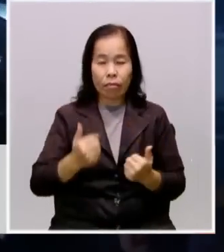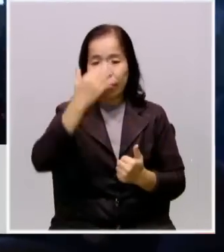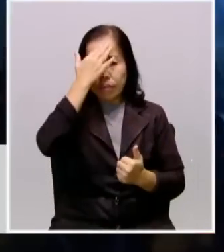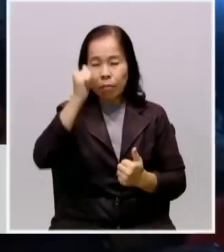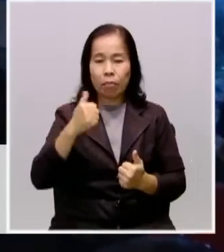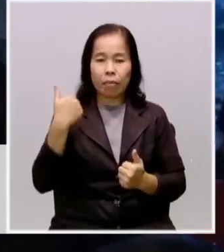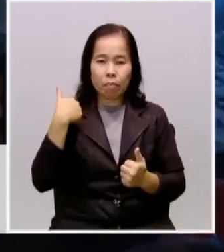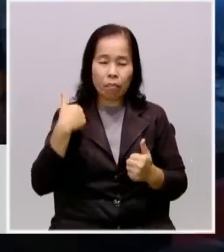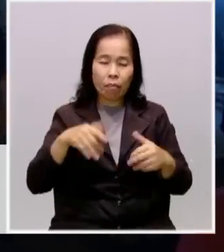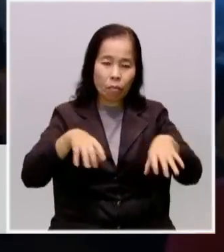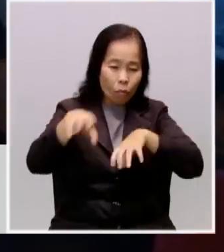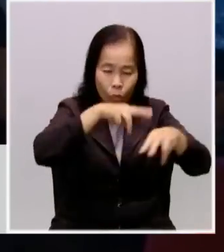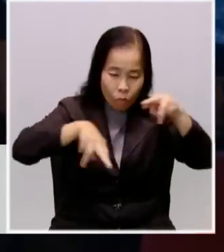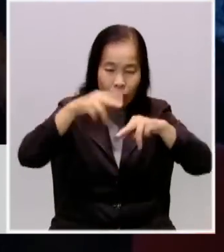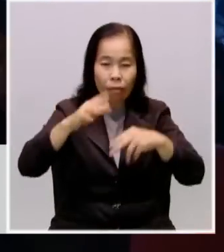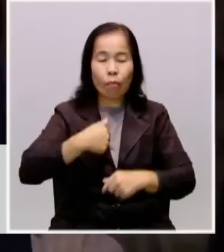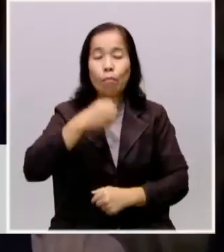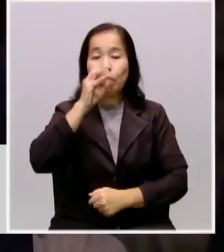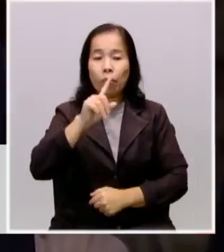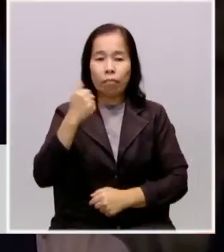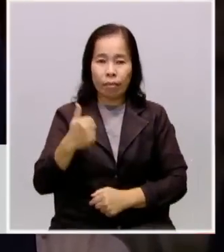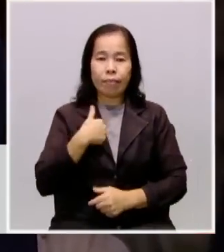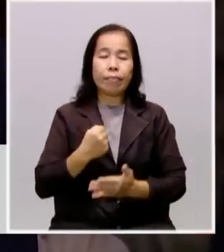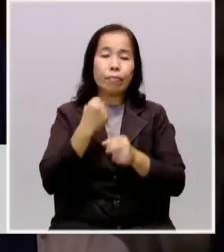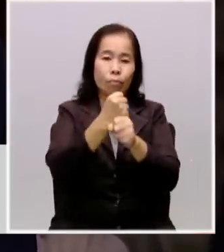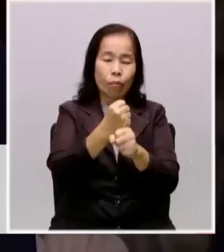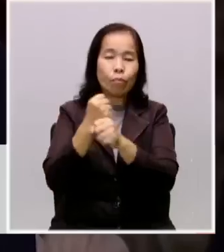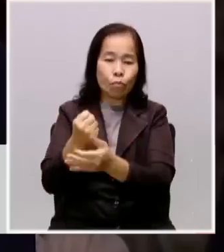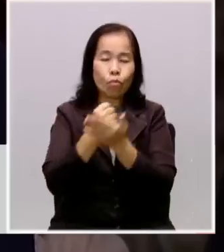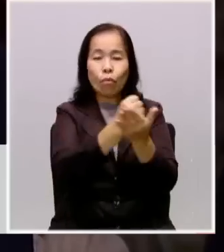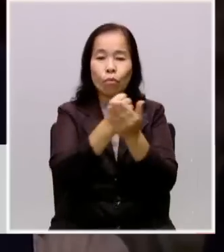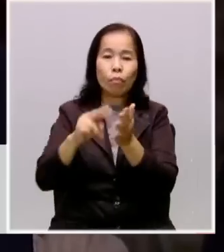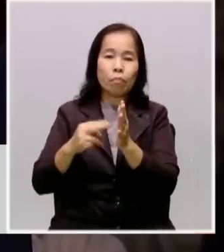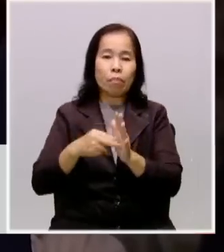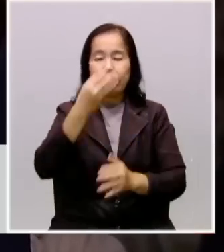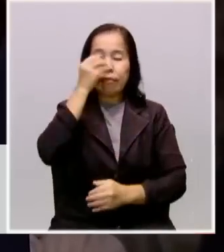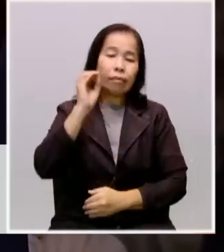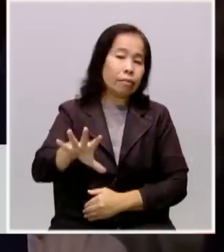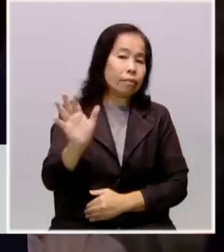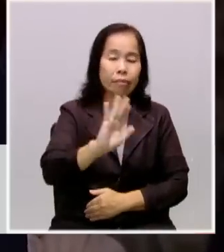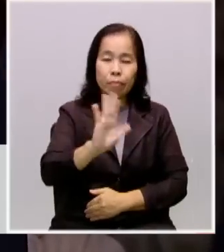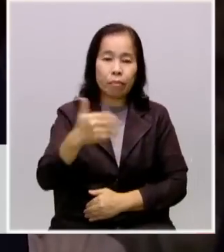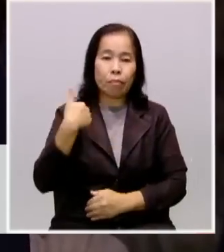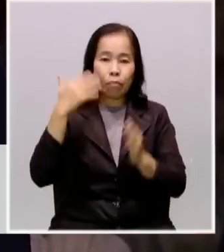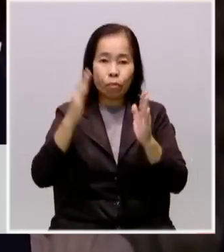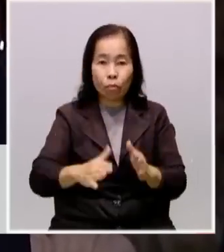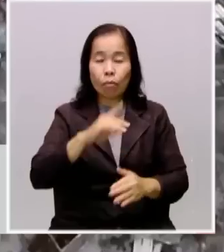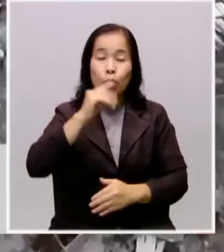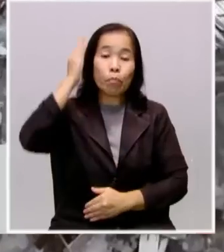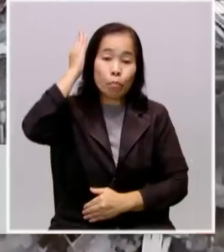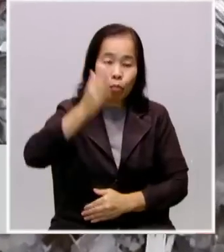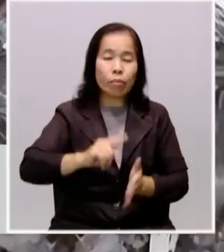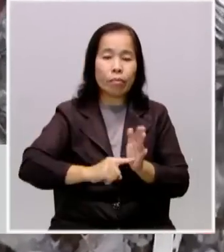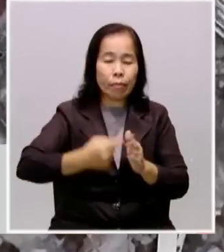ายใต้การควบคุมแล้วให้คำมั่นว่าจะไม่มีใครถูกทอดทิ้งให้ไร้ที่อยู่อาศัยเราจะดีขึ้นในวันพรุ่งนี้